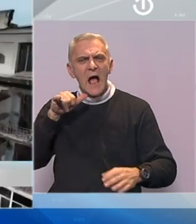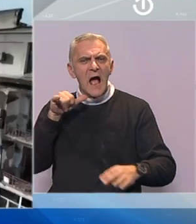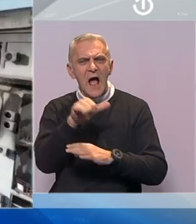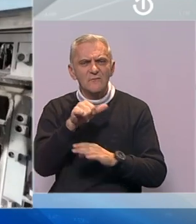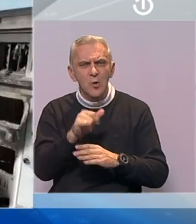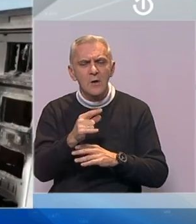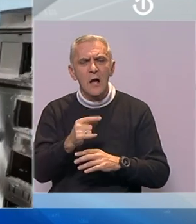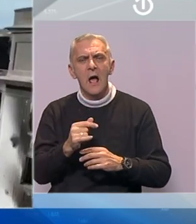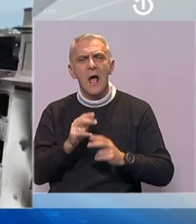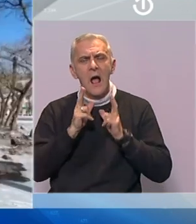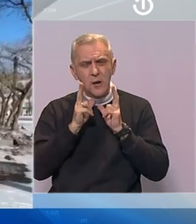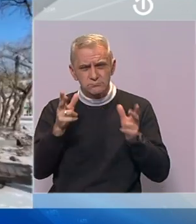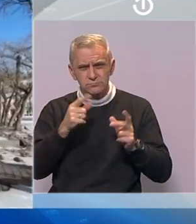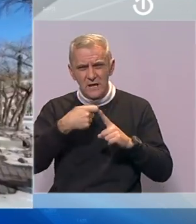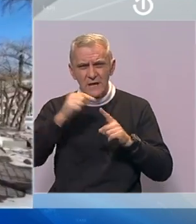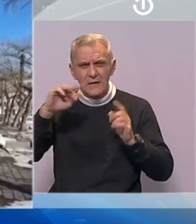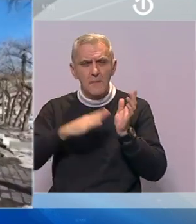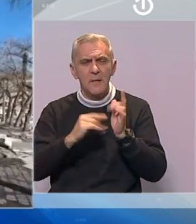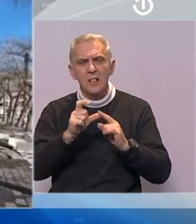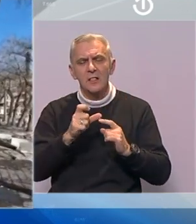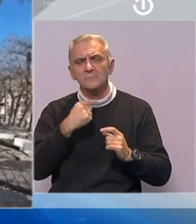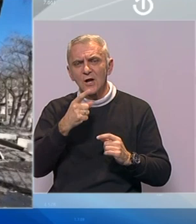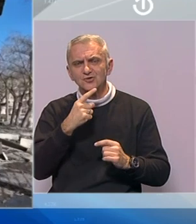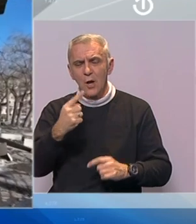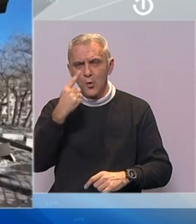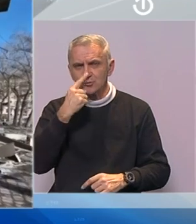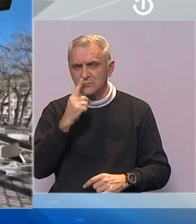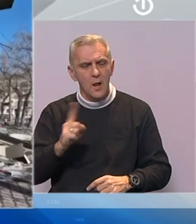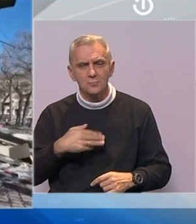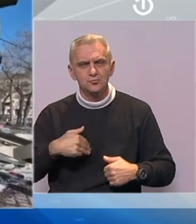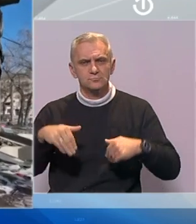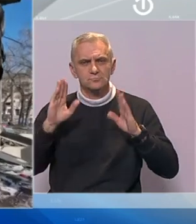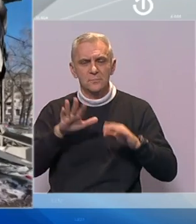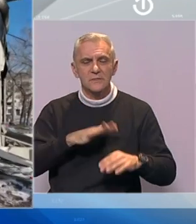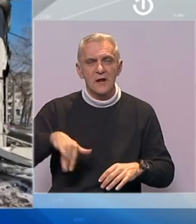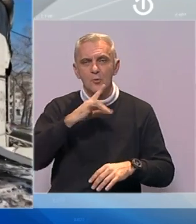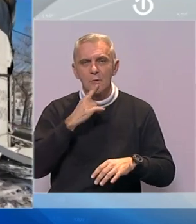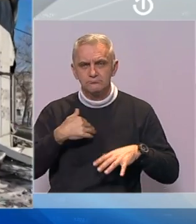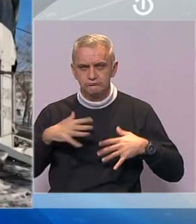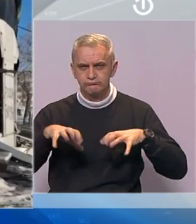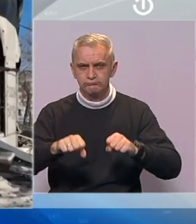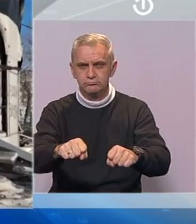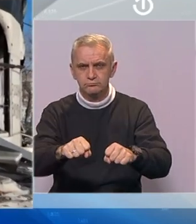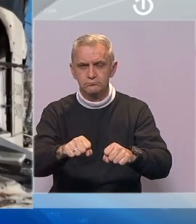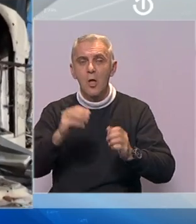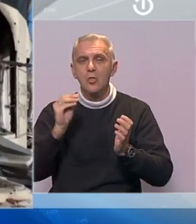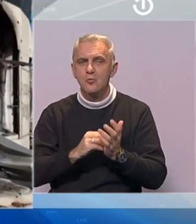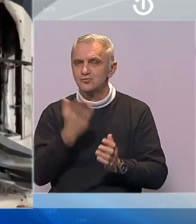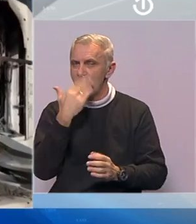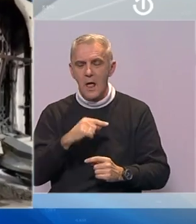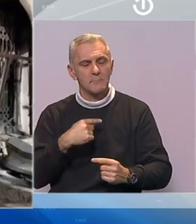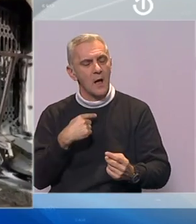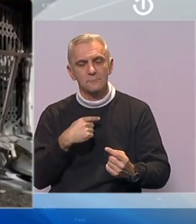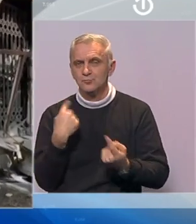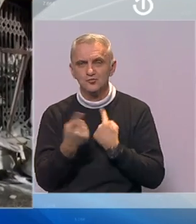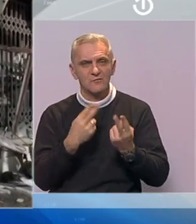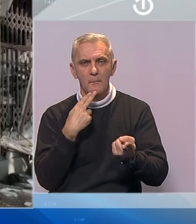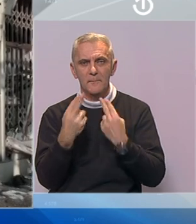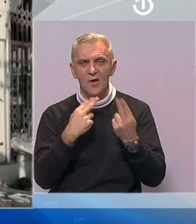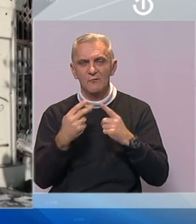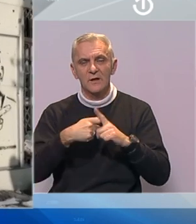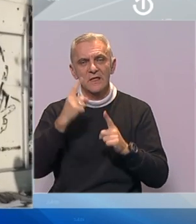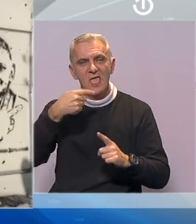a glasnogovornik Kremlja poručuje da se Rusija neće odreći zauzetih teritorija, te da još nema uslove za pregovore